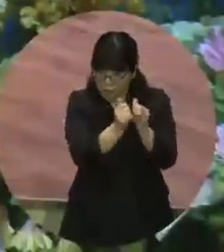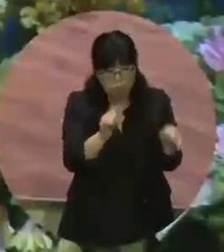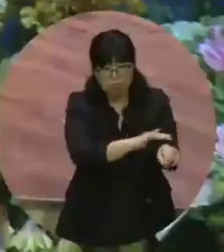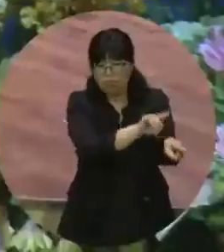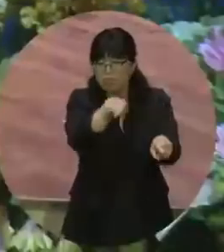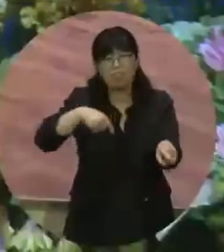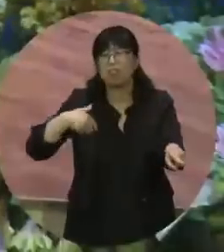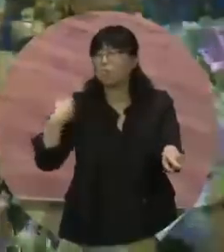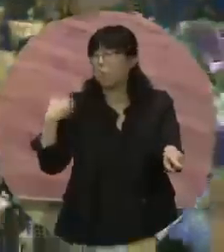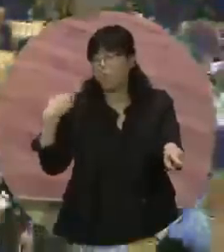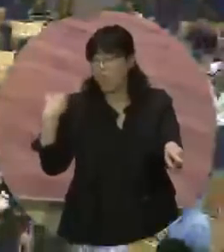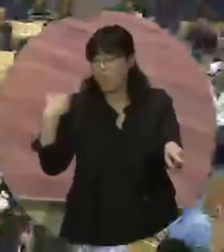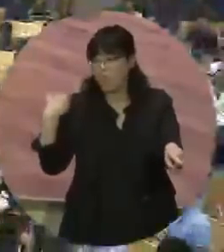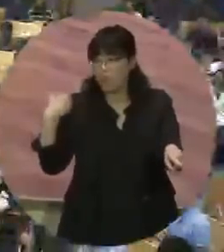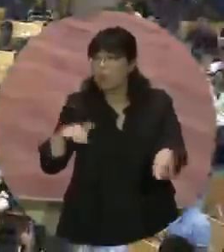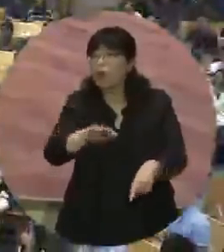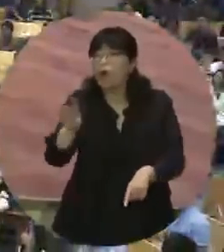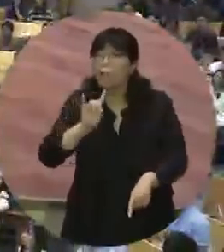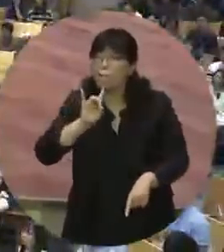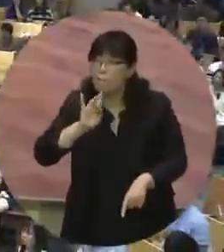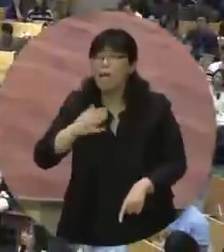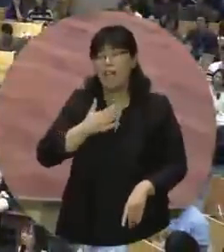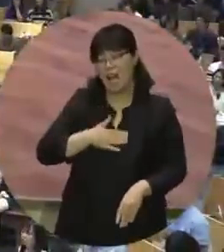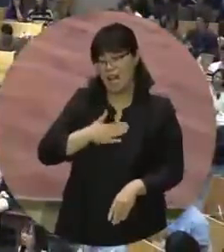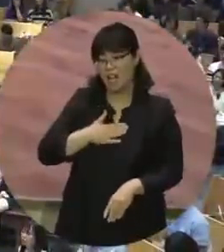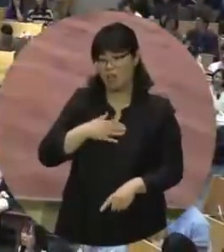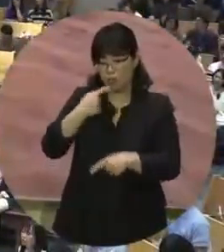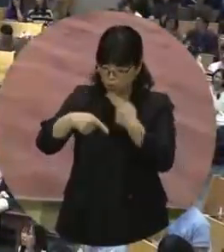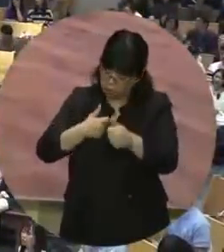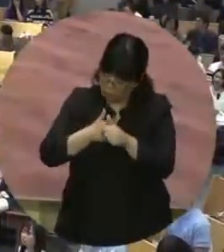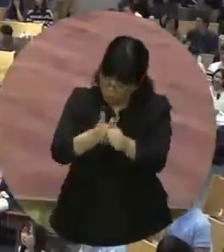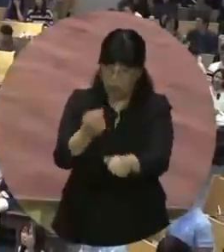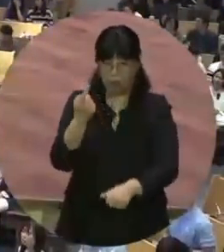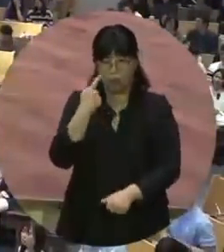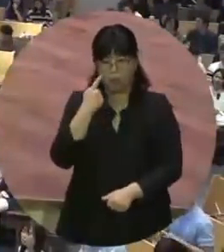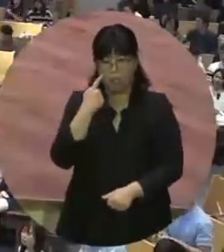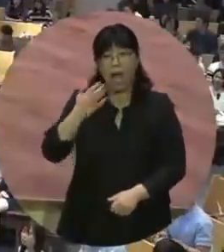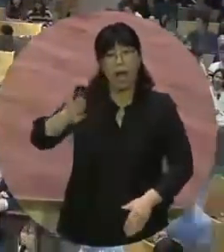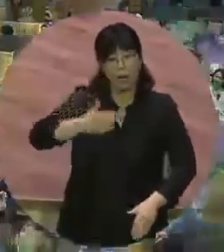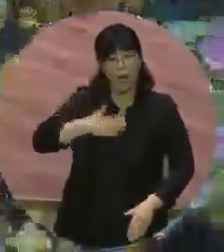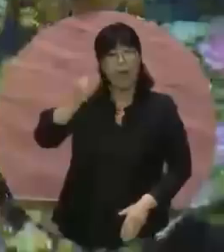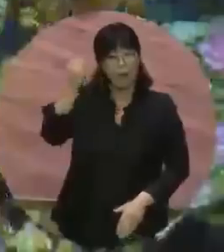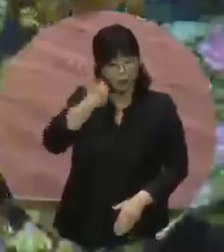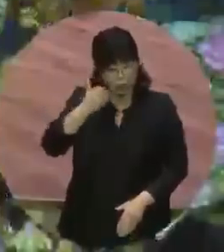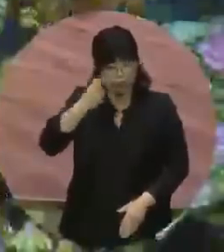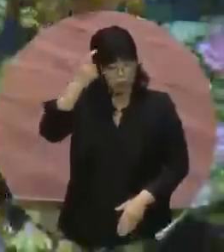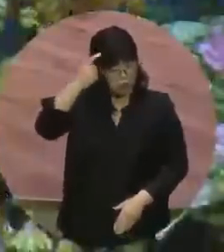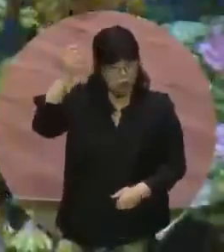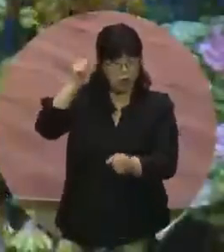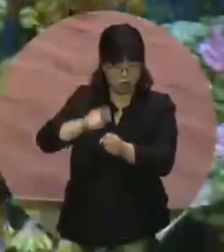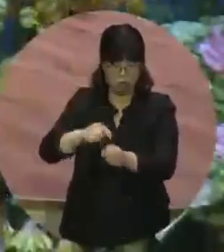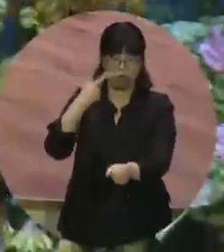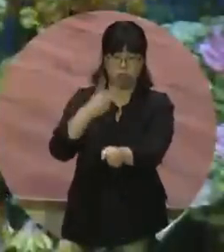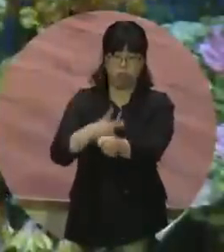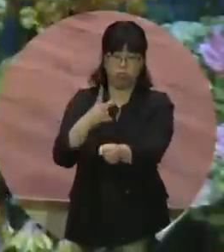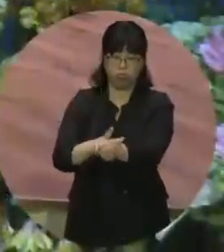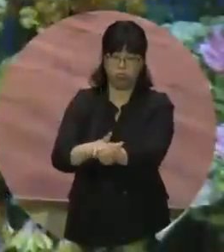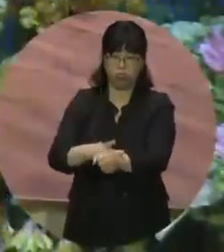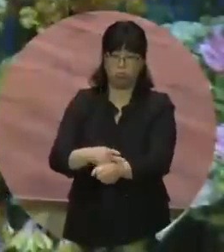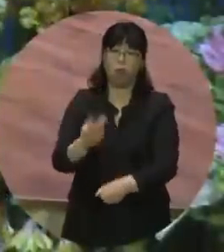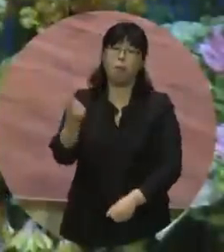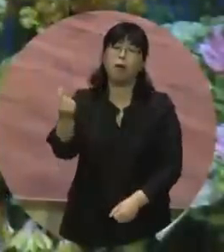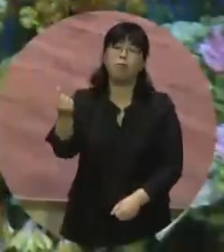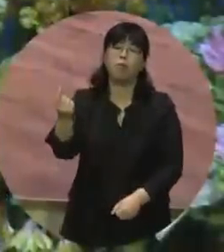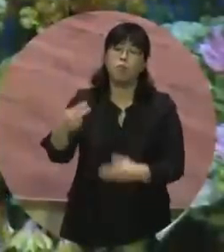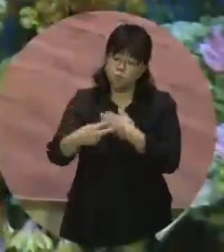따라서 나는 영적 의사다. 맞아요? 여러분 의사예요. 의사. 여러분밖에 답 줄